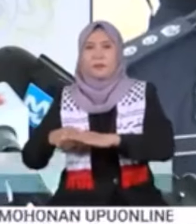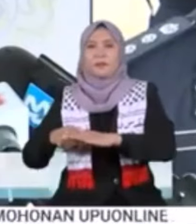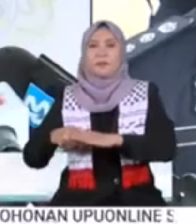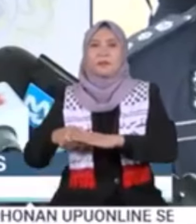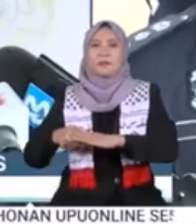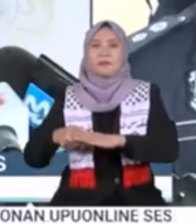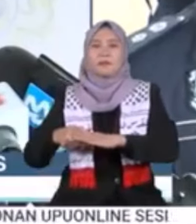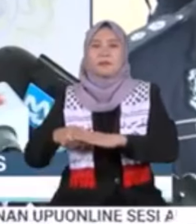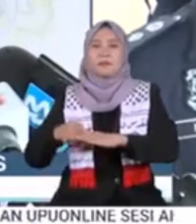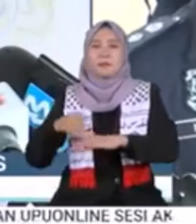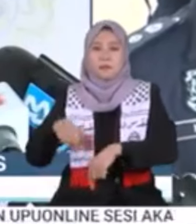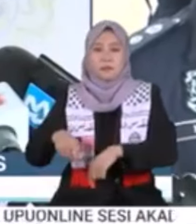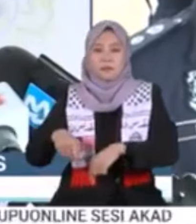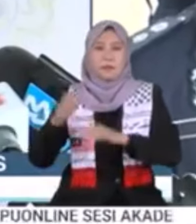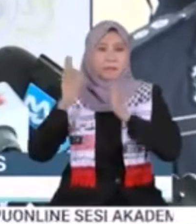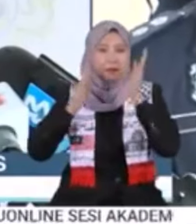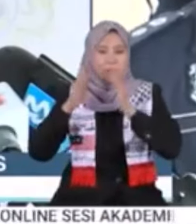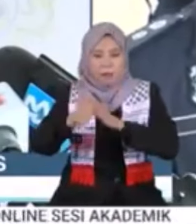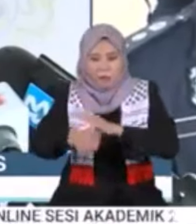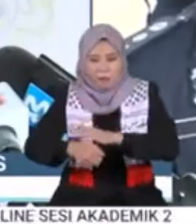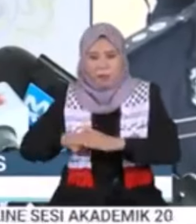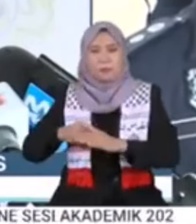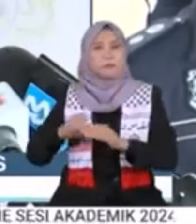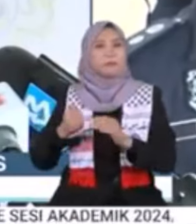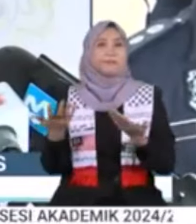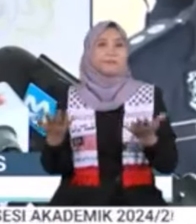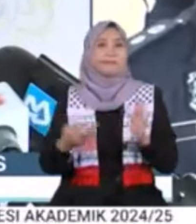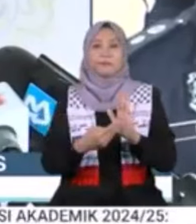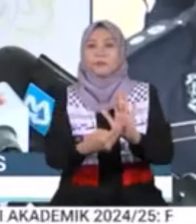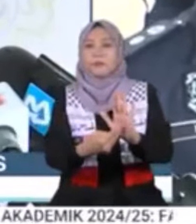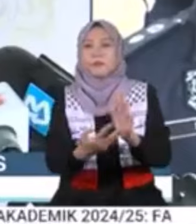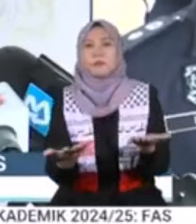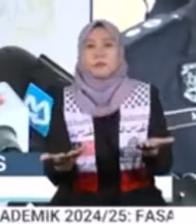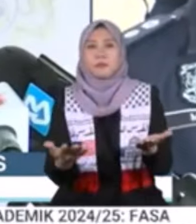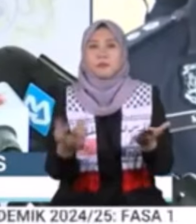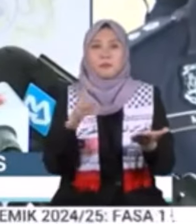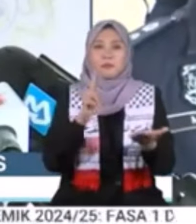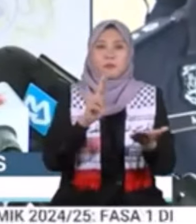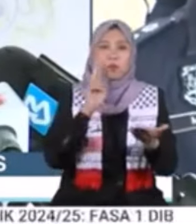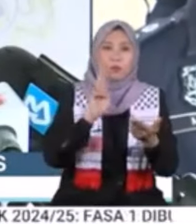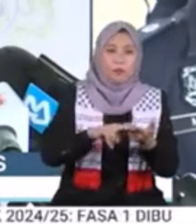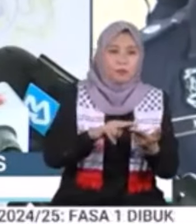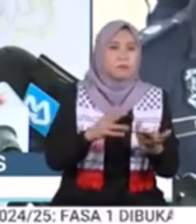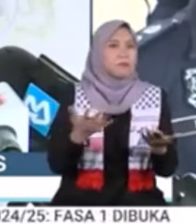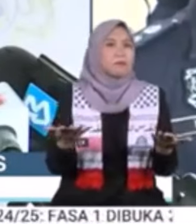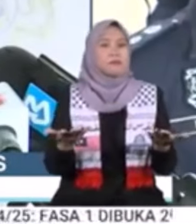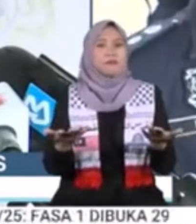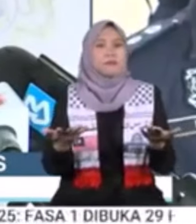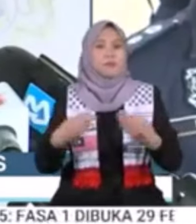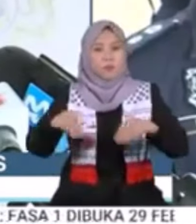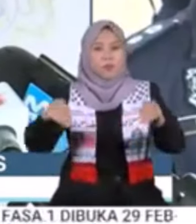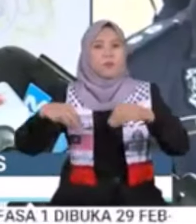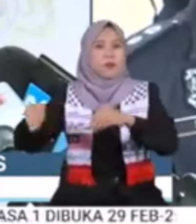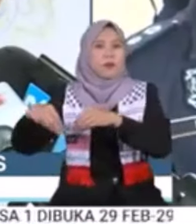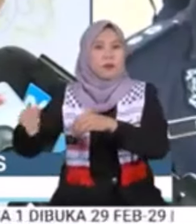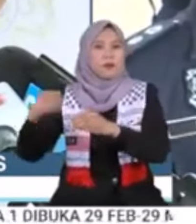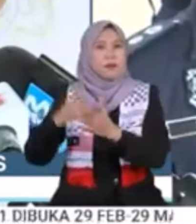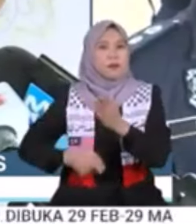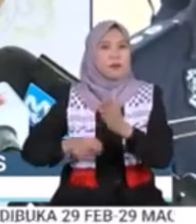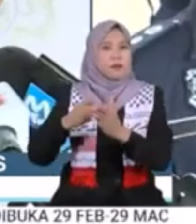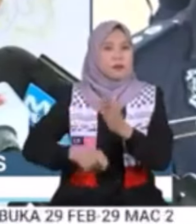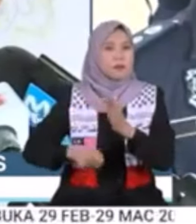ke negara ini tanpa melalui prosedur penginputan yang sah bagi tujuan penjualan di pasaran tempatan dengan